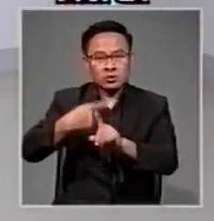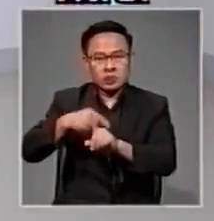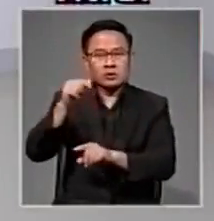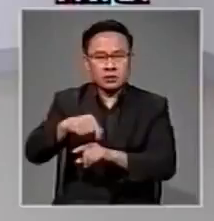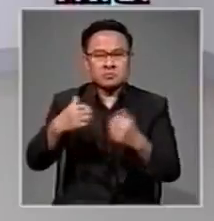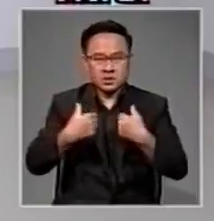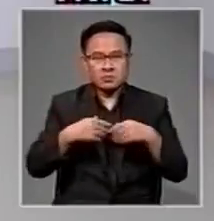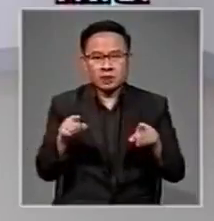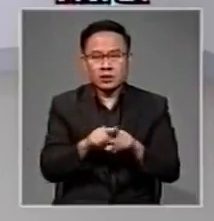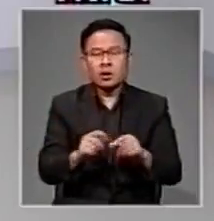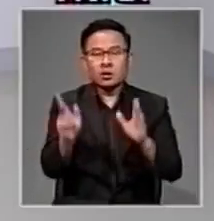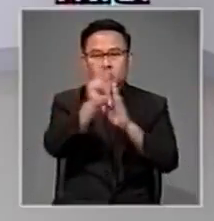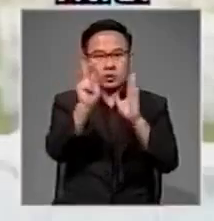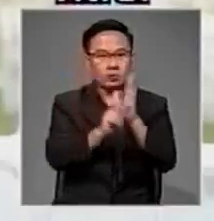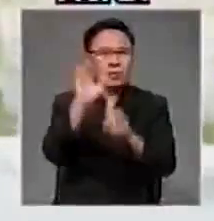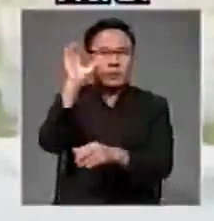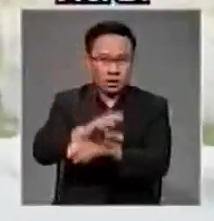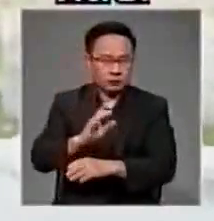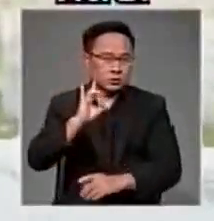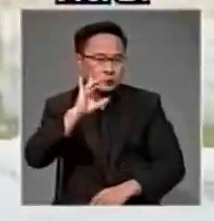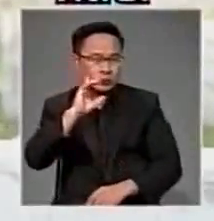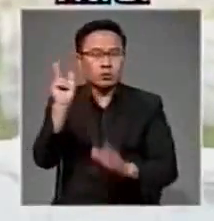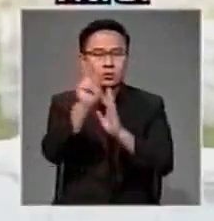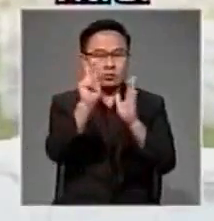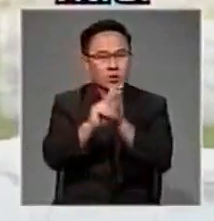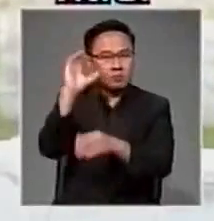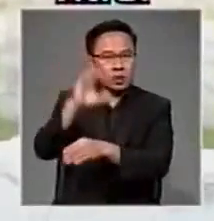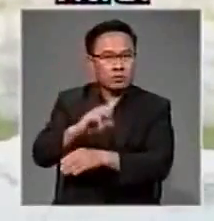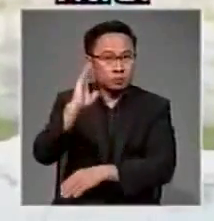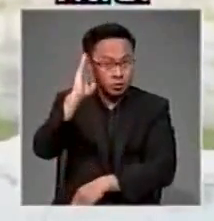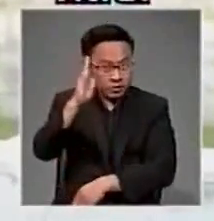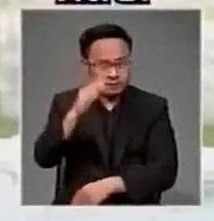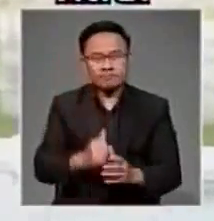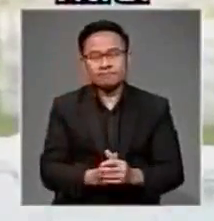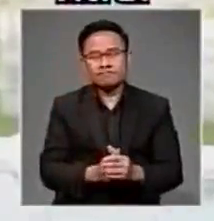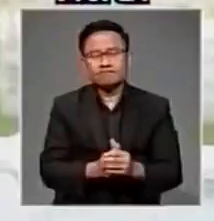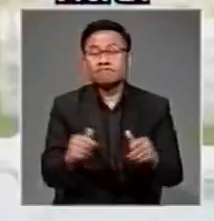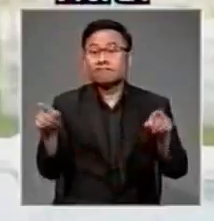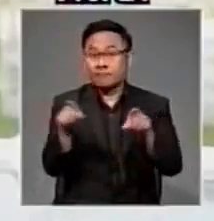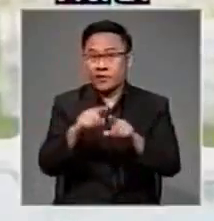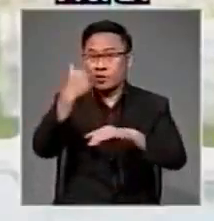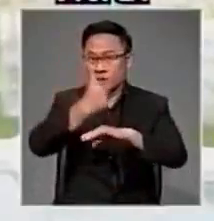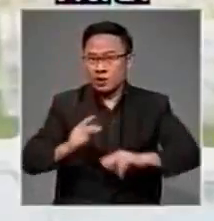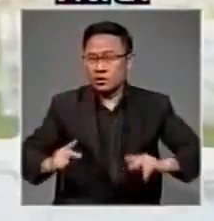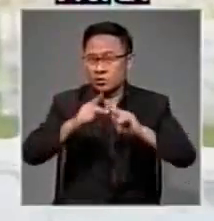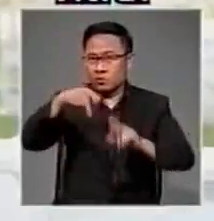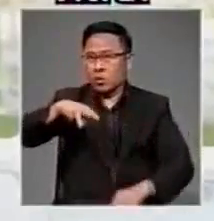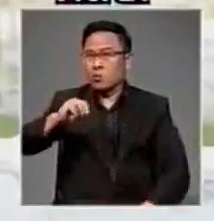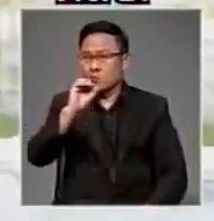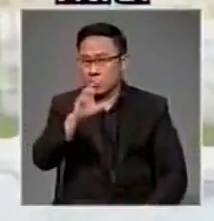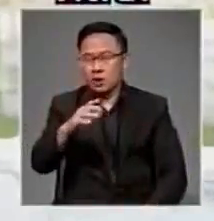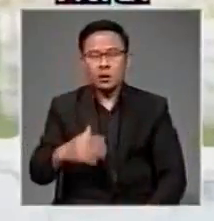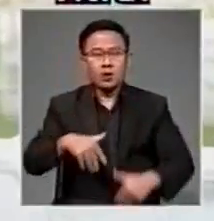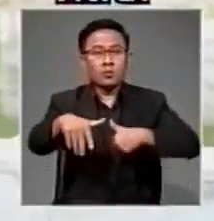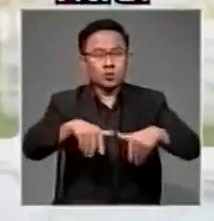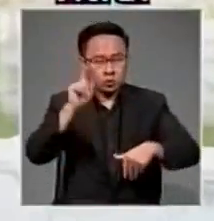นเช่าในสลัมก็ยังมีเลยครับ นะ คร ับ ซึ่งผมก็ทำให้การกฎหมายต่อไปนะครับ อย่างที่ท่านรัฐมนตรีบอกไปเมื่อสักครู่นี้นะคะความมั่น